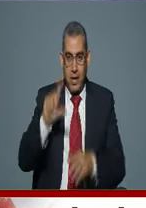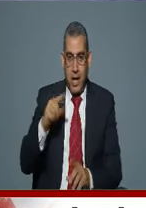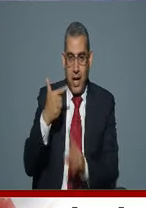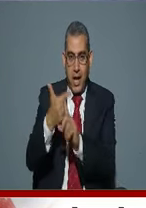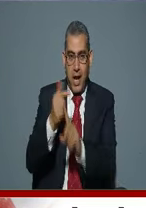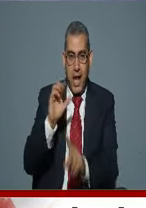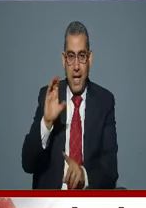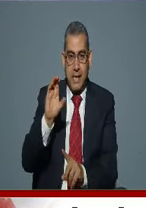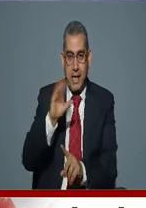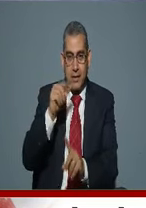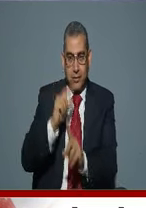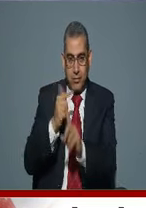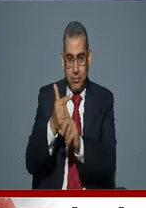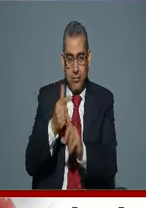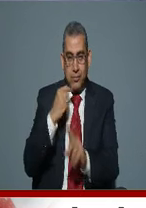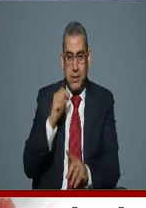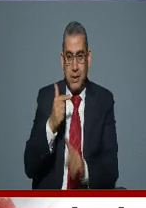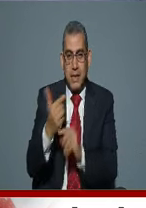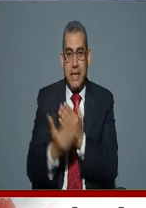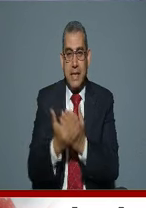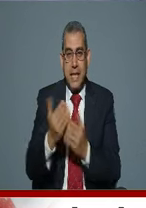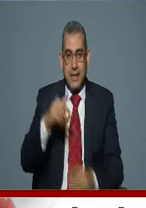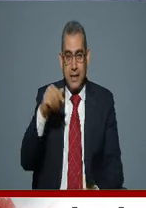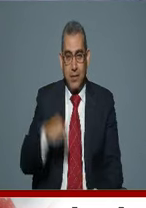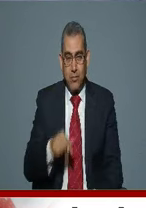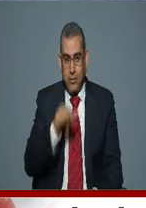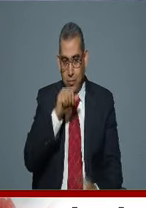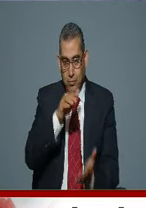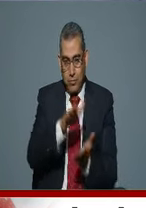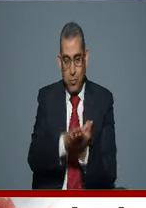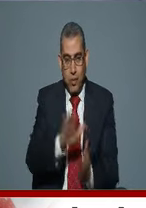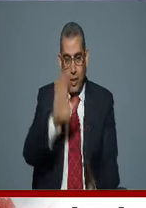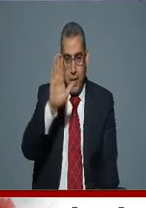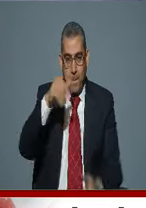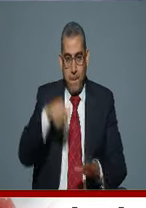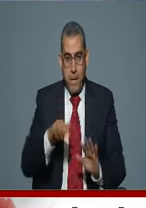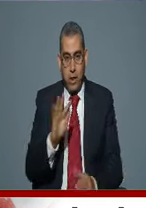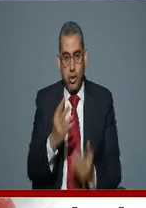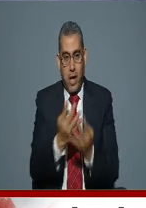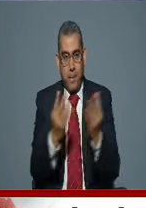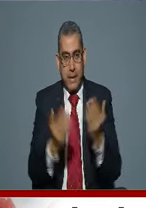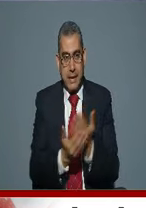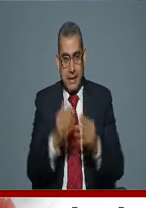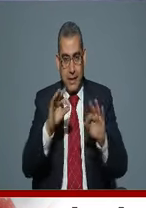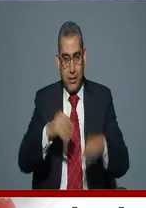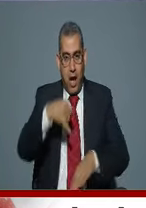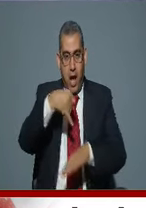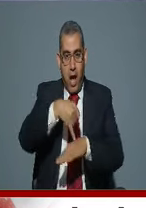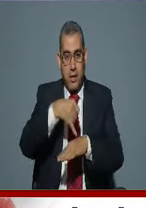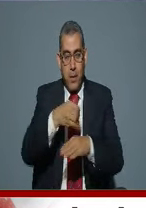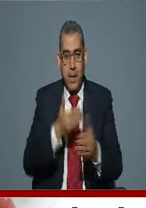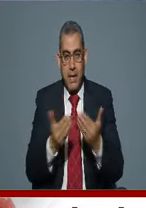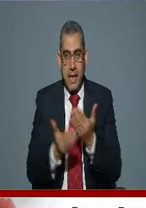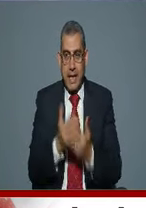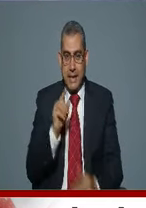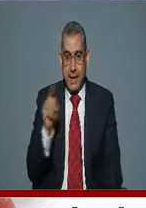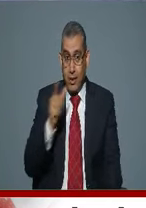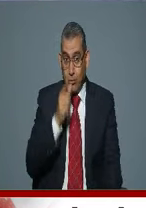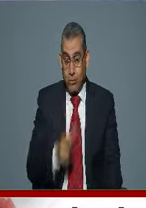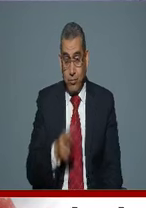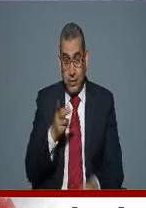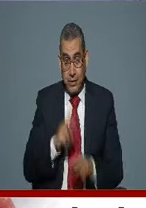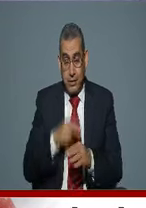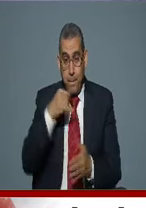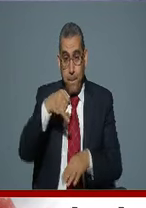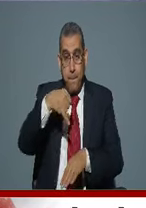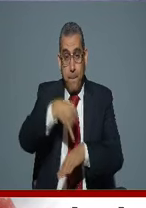السيسي لفترة رئاسية جديدة وحلف اليمين أمام مجلس النواب الجديد بالعاصمة الإدارية الجديدة. هذه المدينة